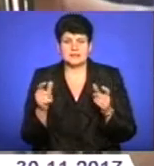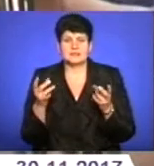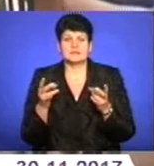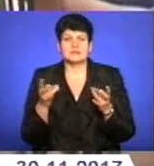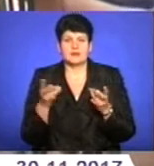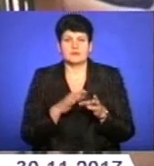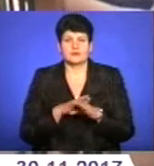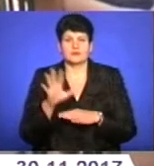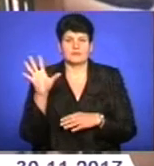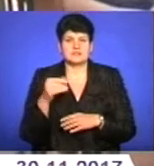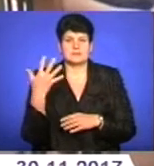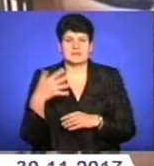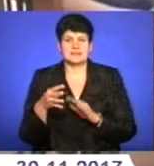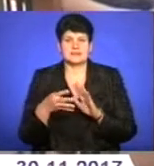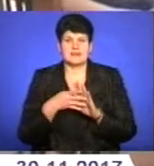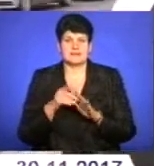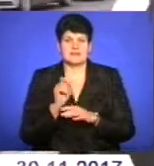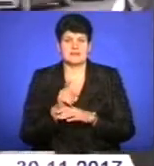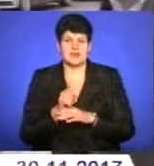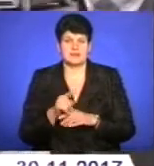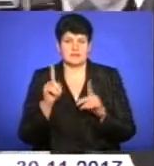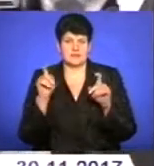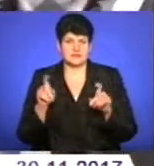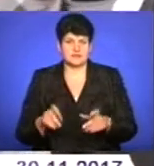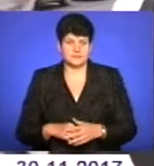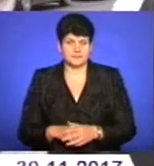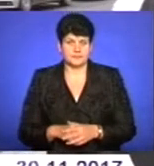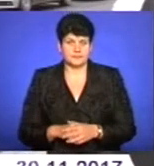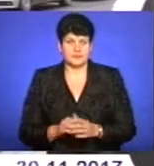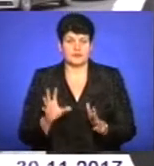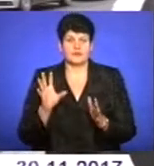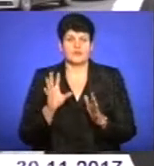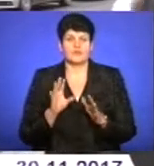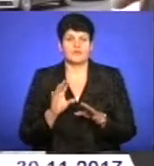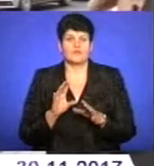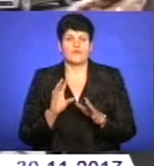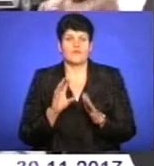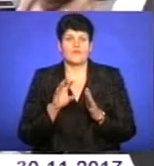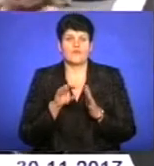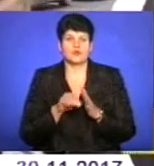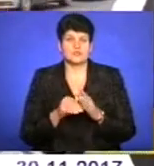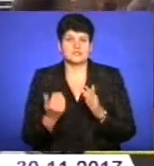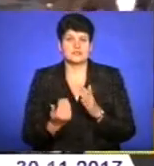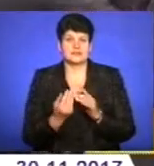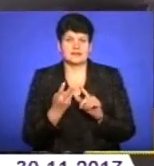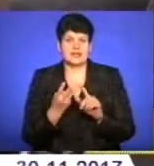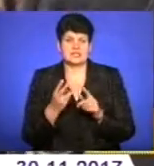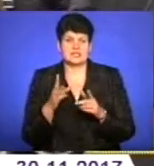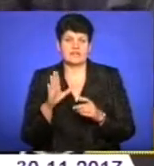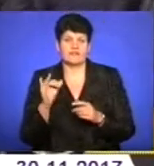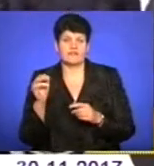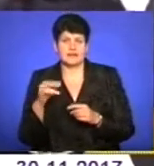всі 59 завдань тесту. Вводиться третій вид мовленнєвої діяльності – аудіювання. В